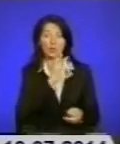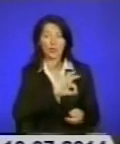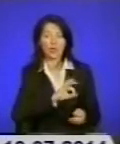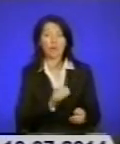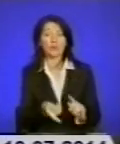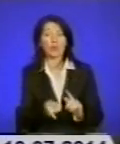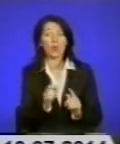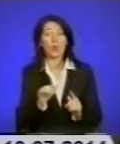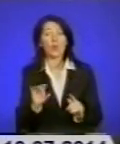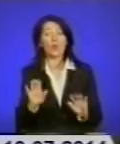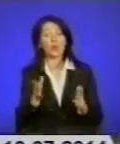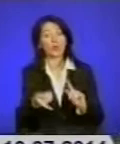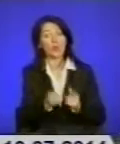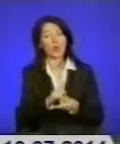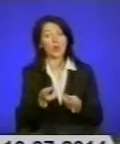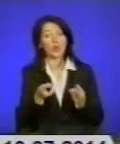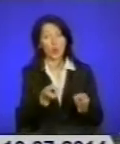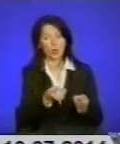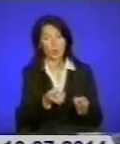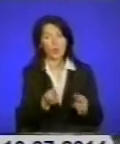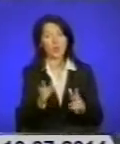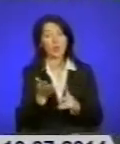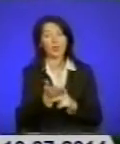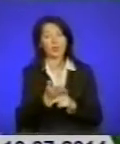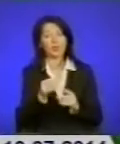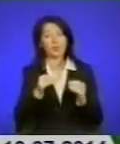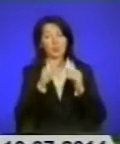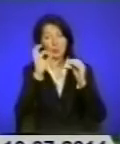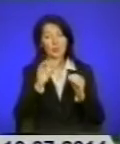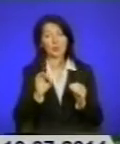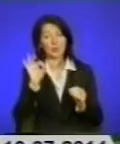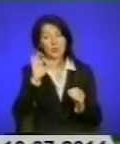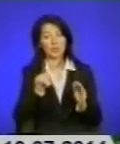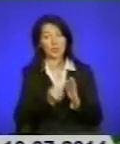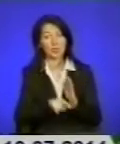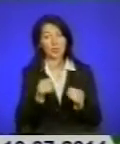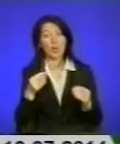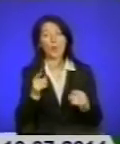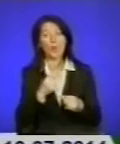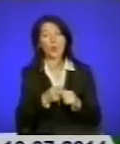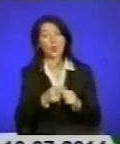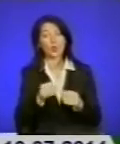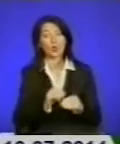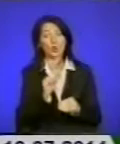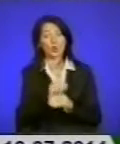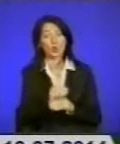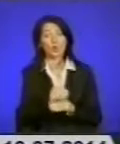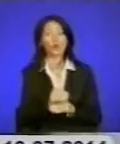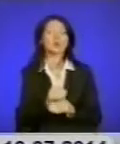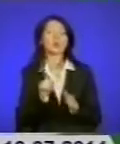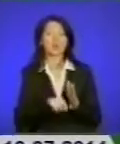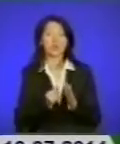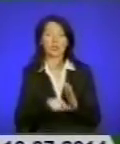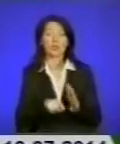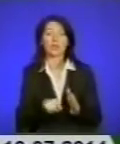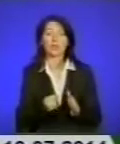на альтернативу – 10% знижки на тариф. Плюс додаткові 300 гривень негазовим котельням на існуючі тарифи в 500